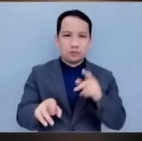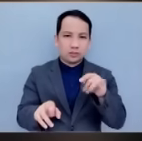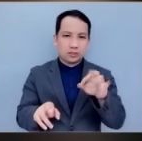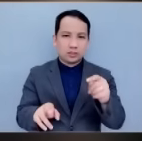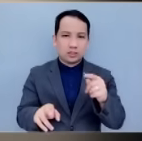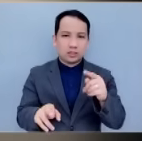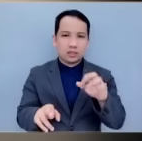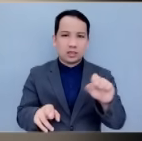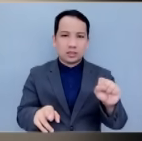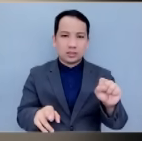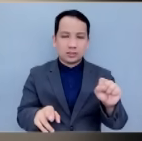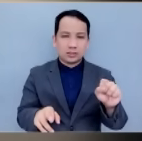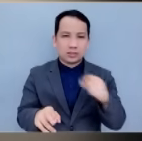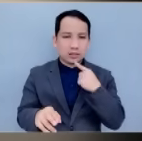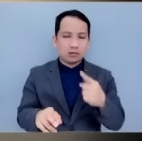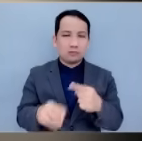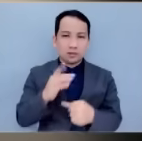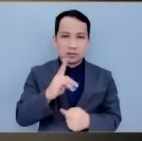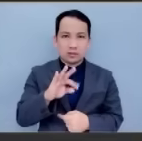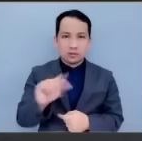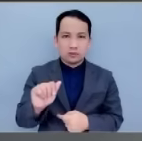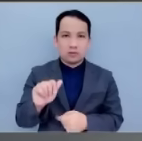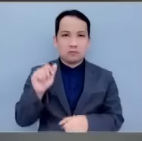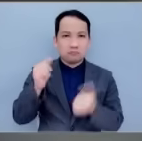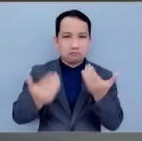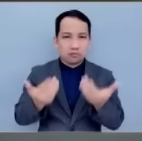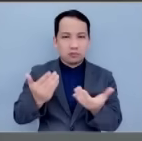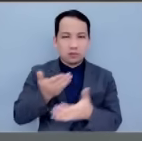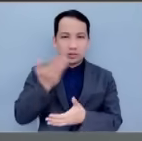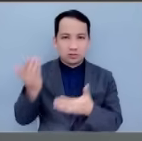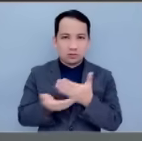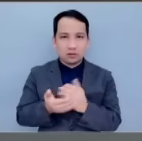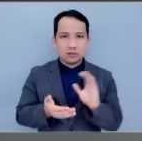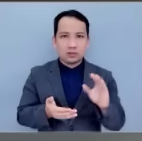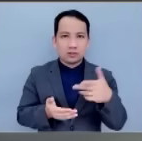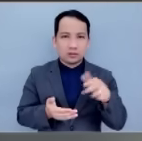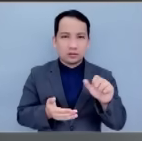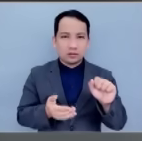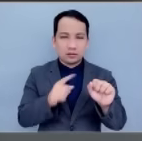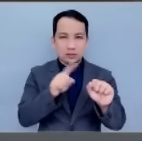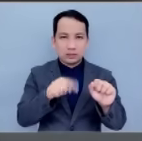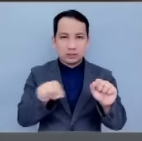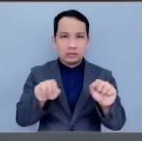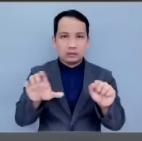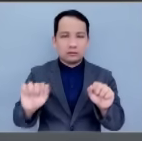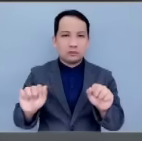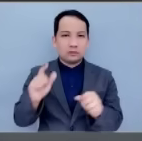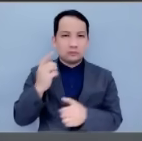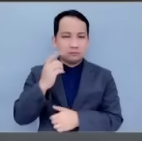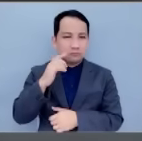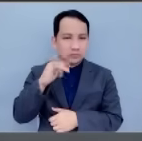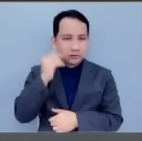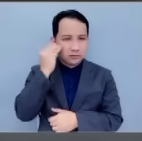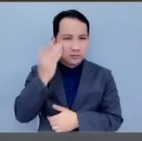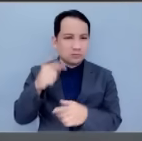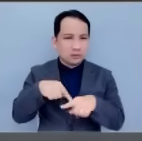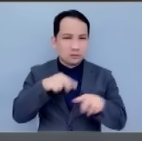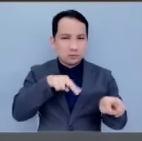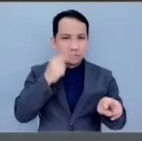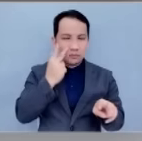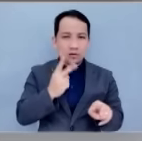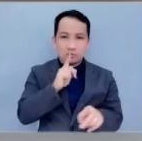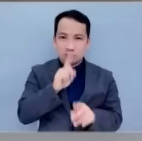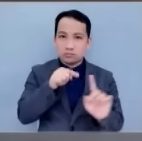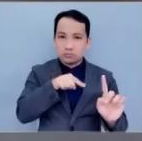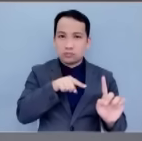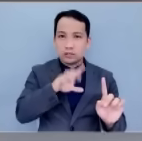Ayon sa Department of Foreign Affairs, ito ang posibleng ipataw kina Hazel Ann Morales at Brian Jefferson de la Cruz oras na mapatunayang sila ang pumaslang